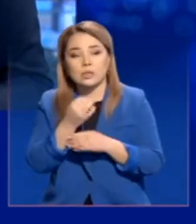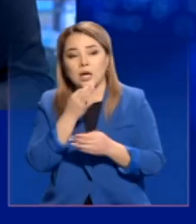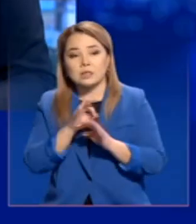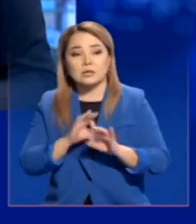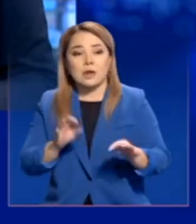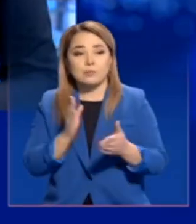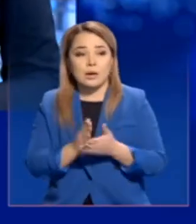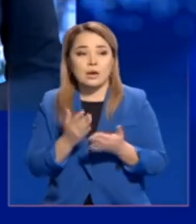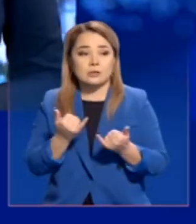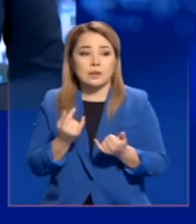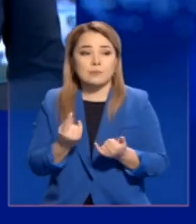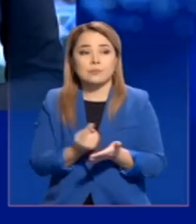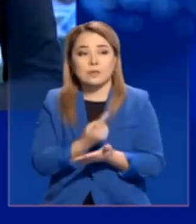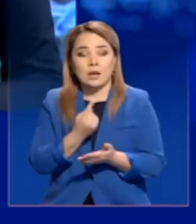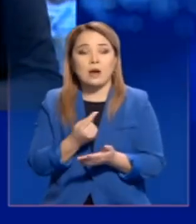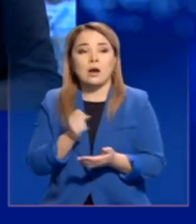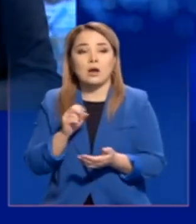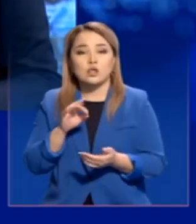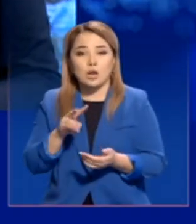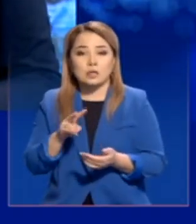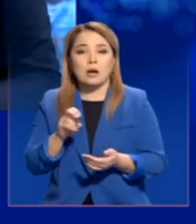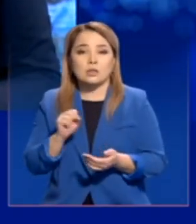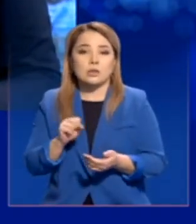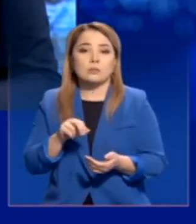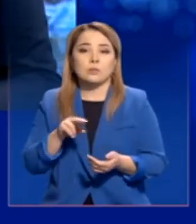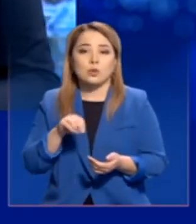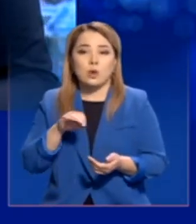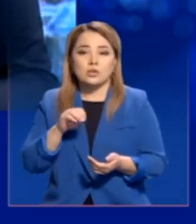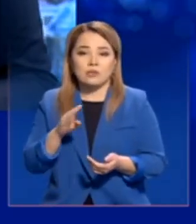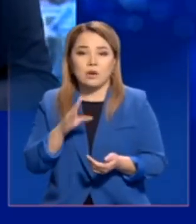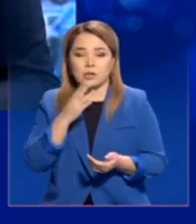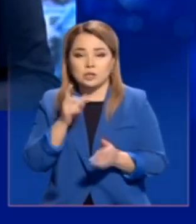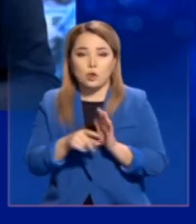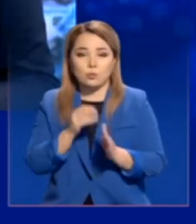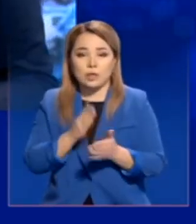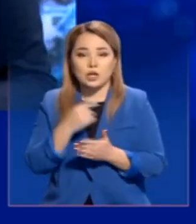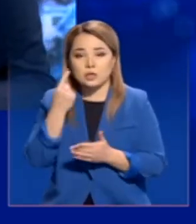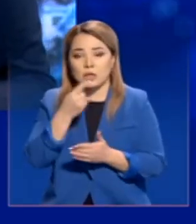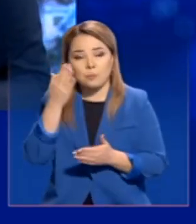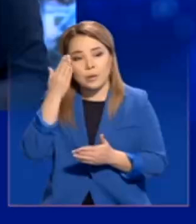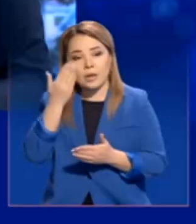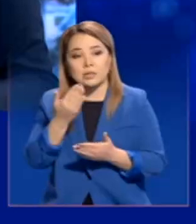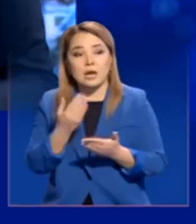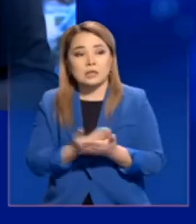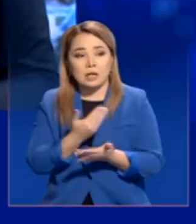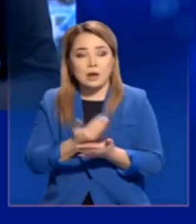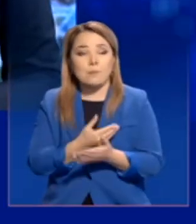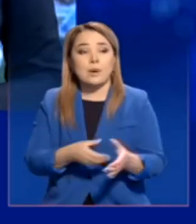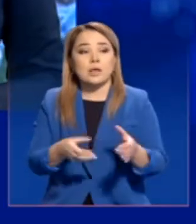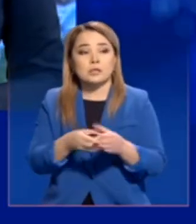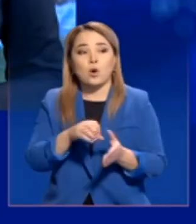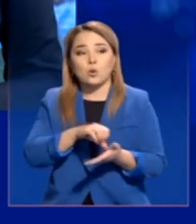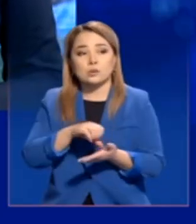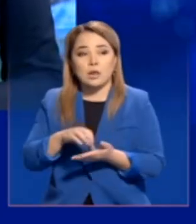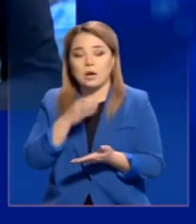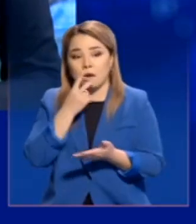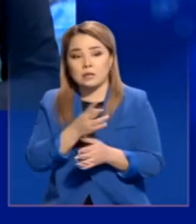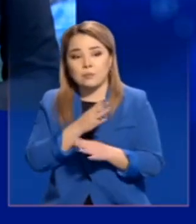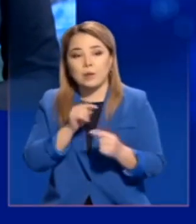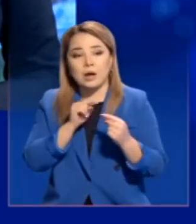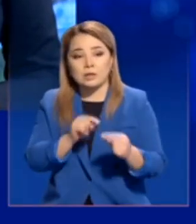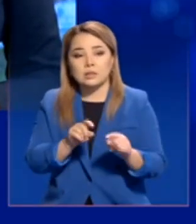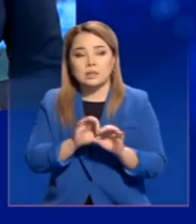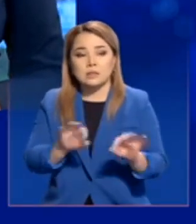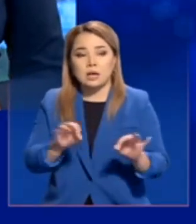еді. Алғашында Ақжол төрағасы Азат Перуашев бұл депутаттың жеке пікірі десе, кейін партияның ұстанымына қарама-қайшы